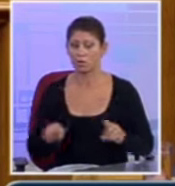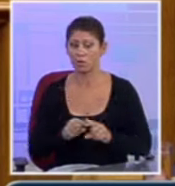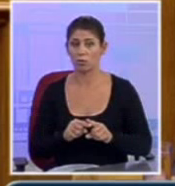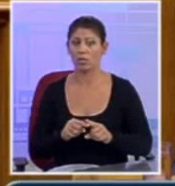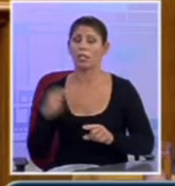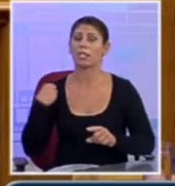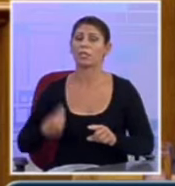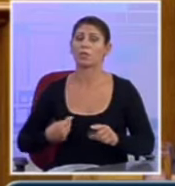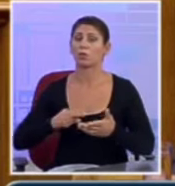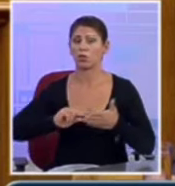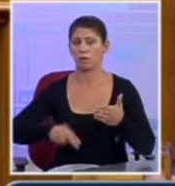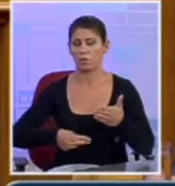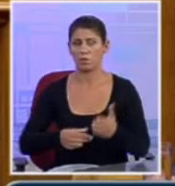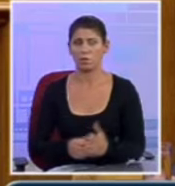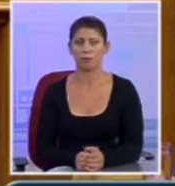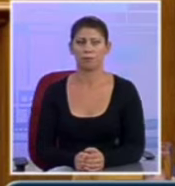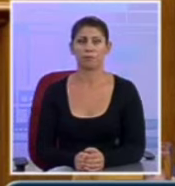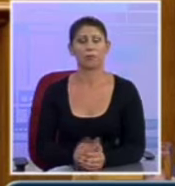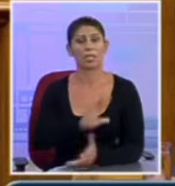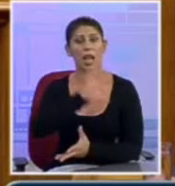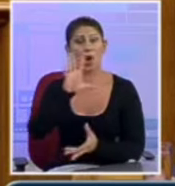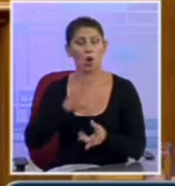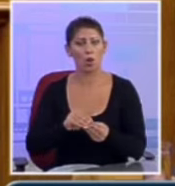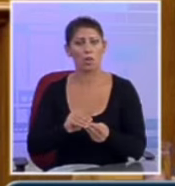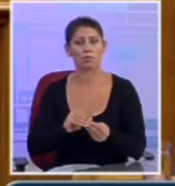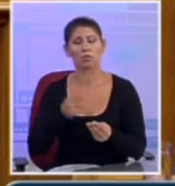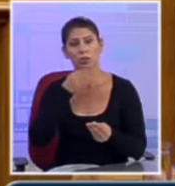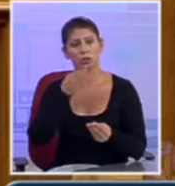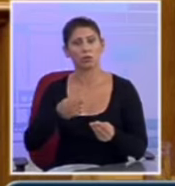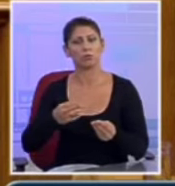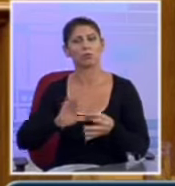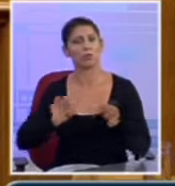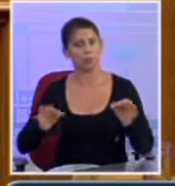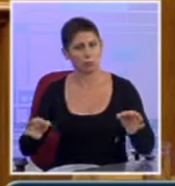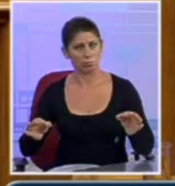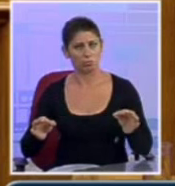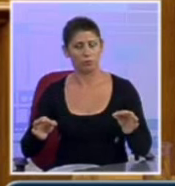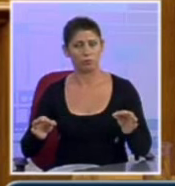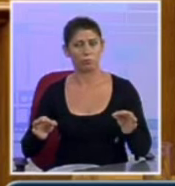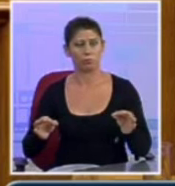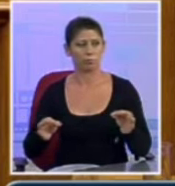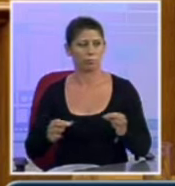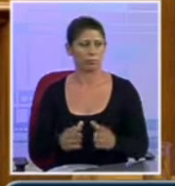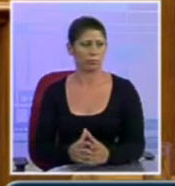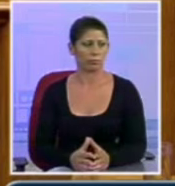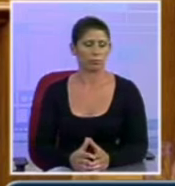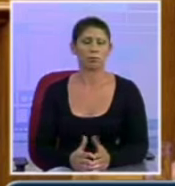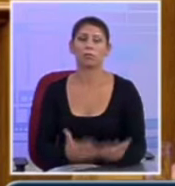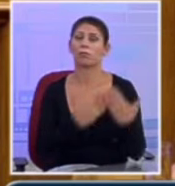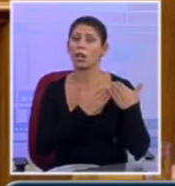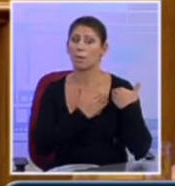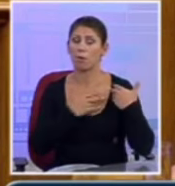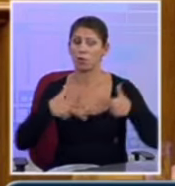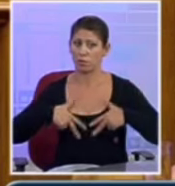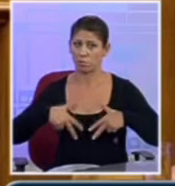τις δημόσιες συμβάσεις. Για όλα αυτά αναφέρθηκαν διεξοδικά και οι αρμόδιοι